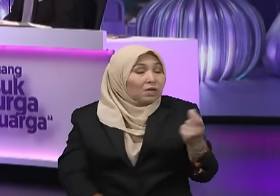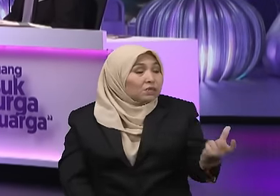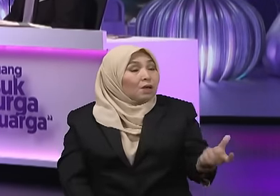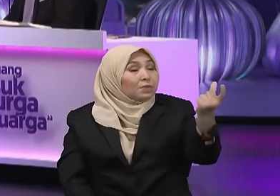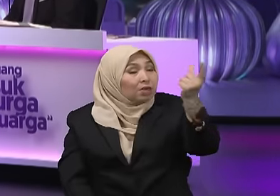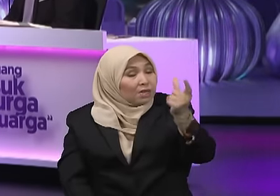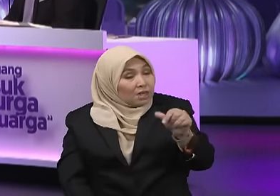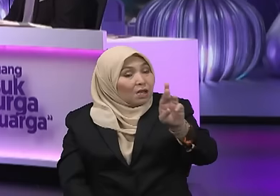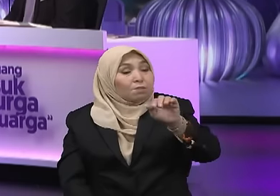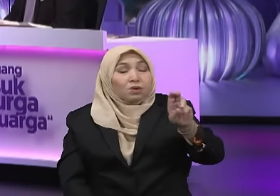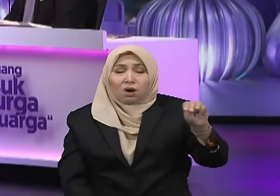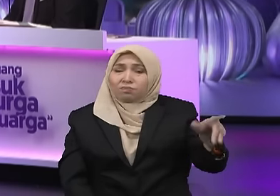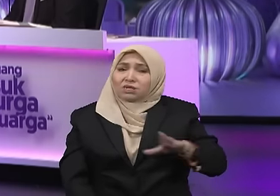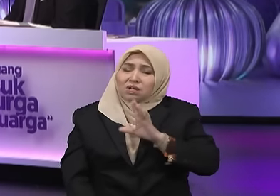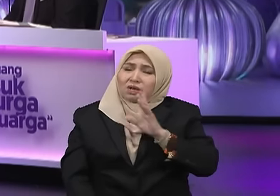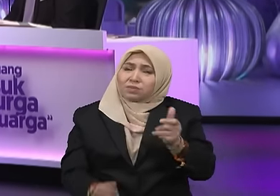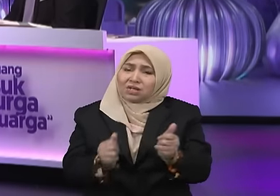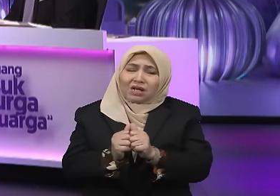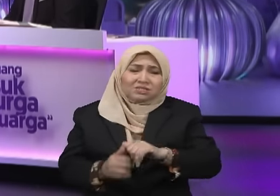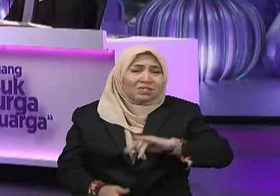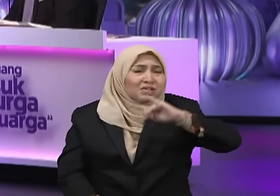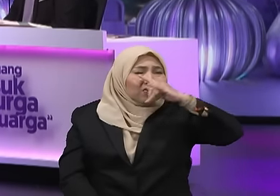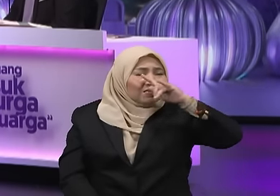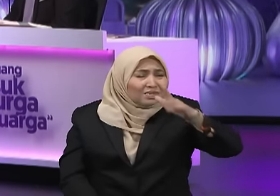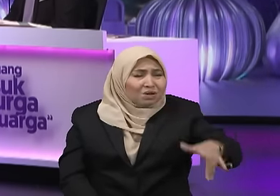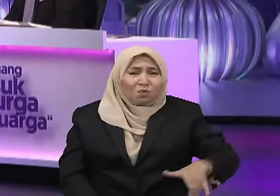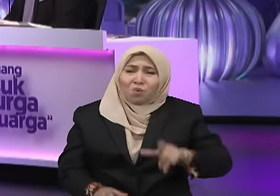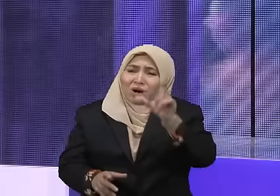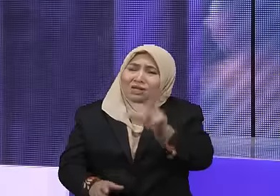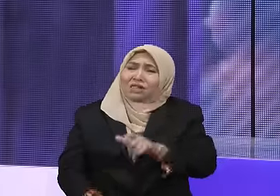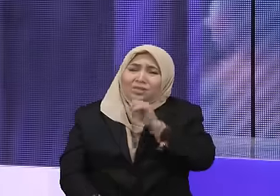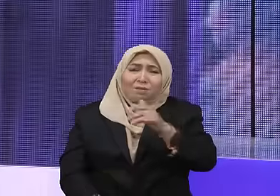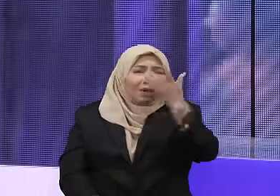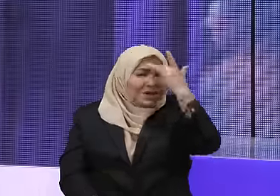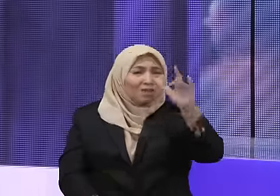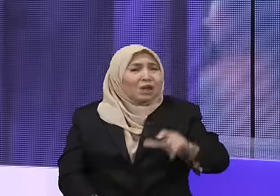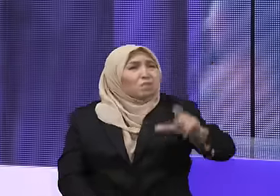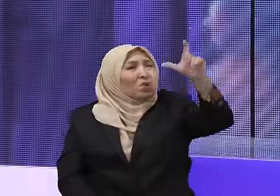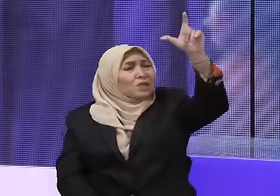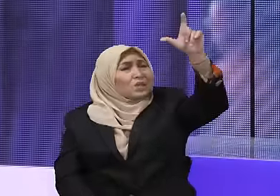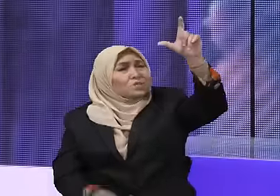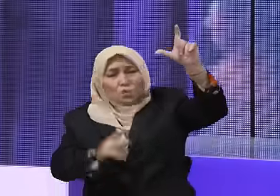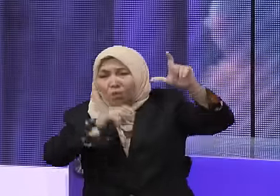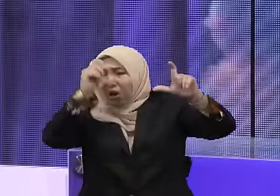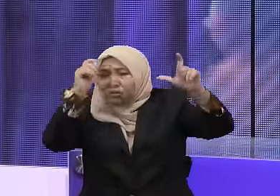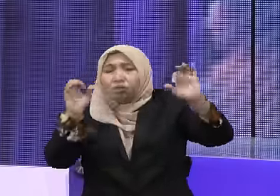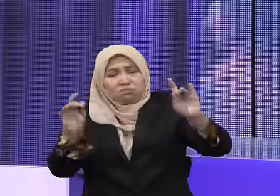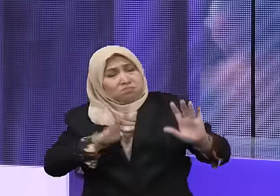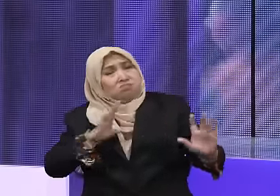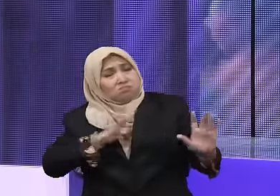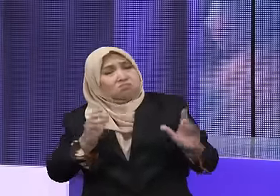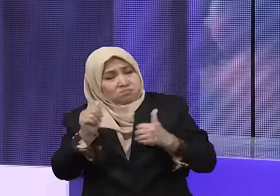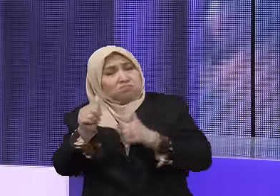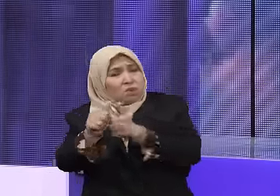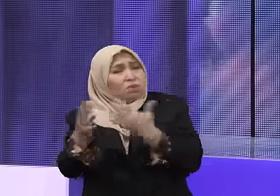ialah, nak cakap dengan budak kan, ataupun orang yang tak berapa bijak kata bahawa bulan ini adalah Tuhan, dia kata, okey tak apa, saya follow